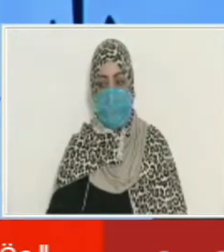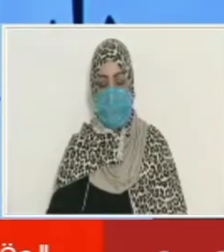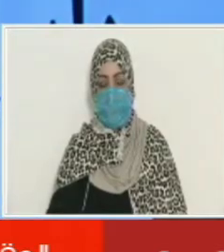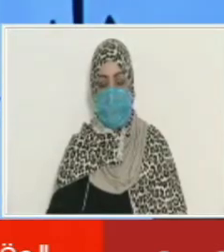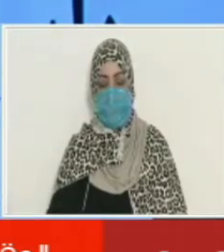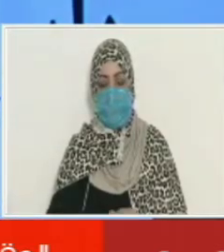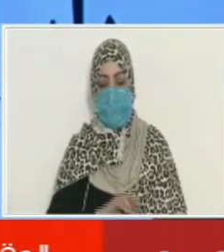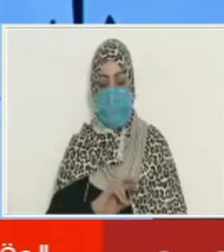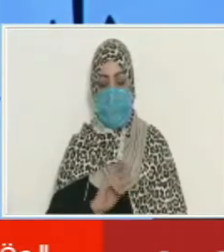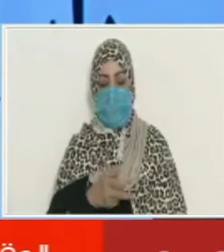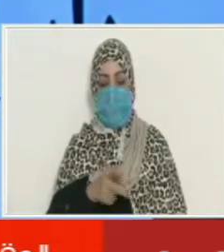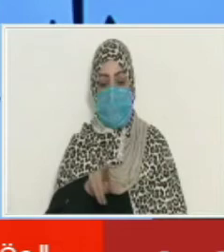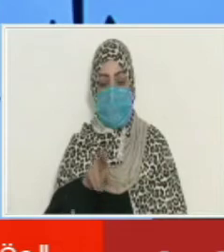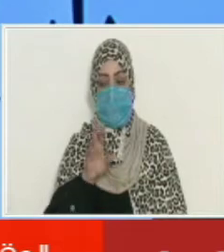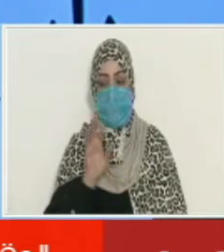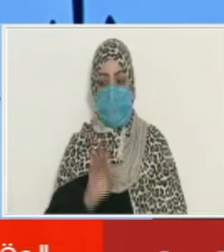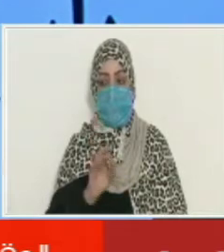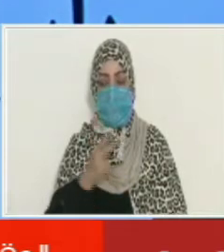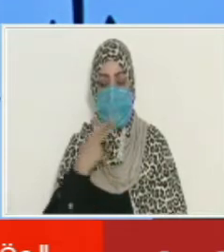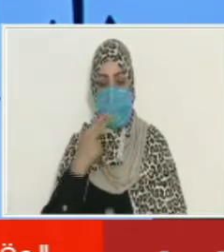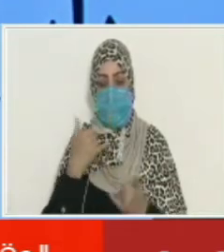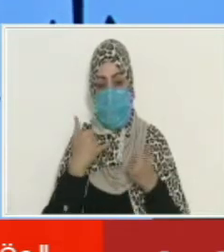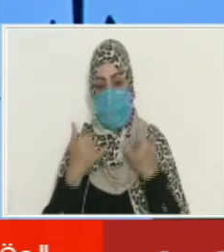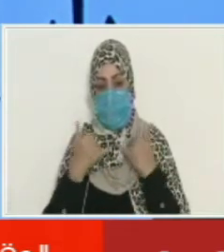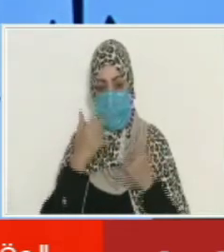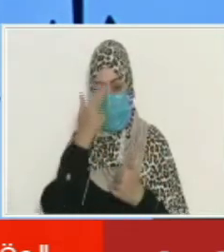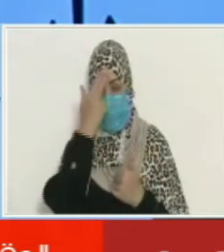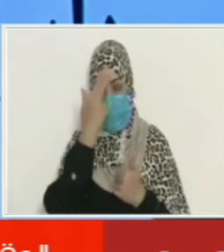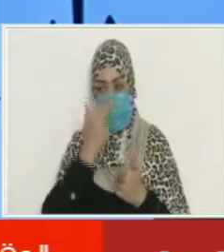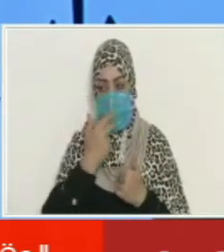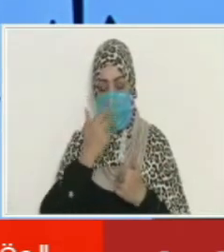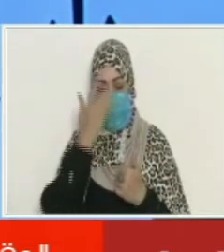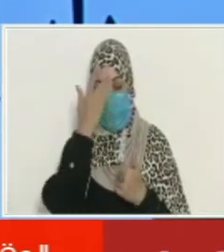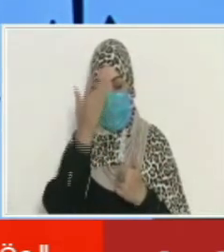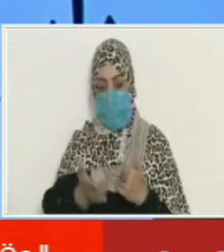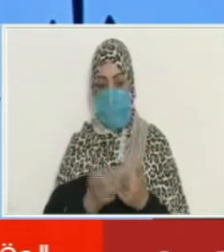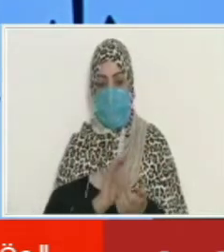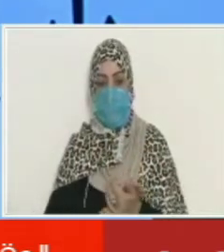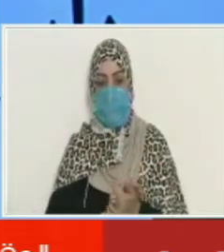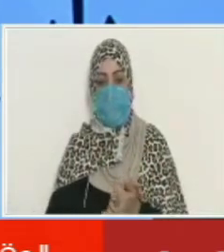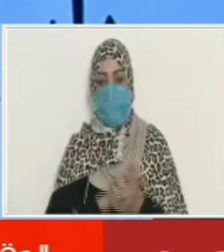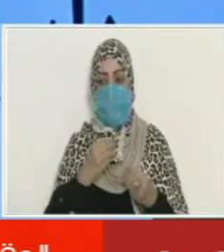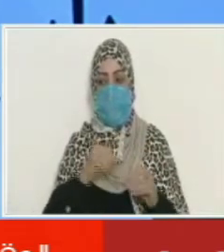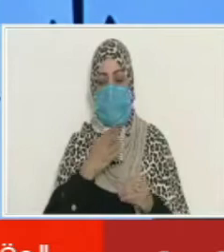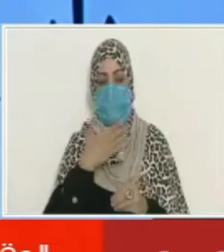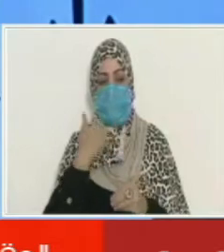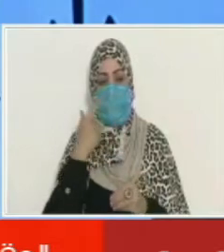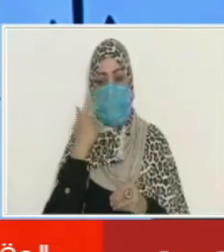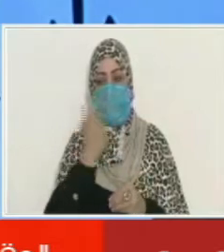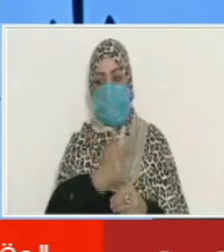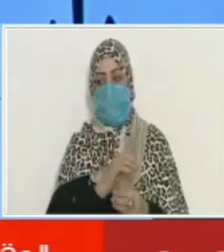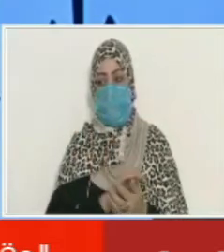المحل أو تشتري من المحل لتدخل السحب. هنا إذا أظن هي محل خلاف بين العلماء،